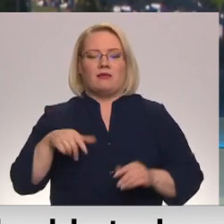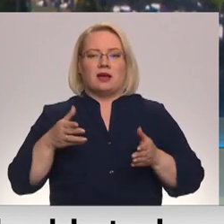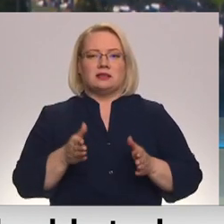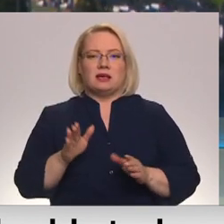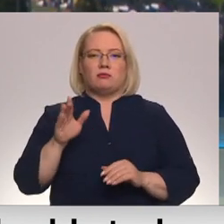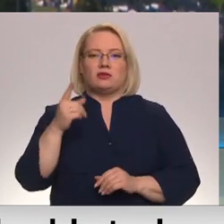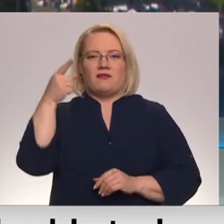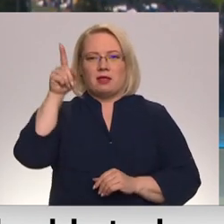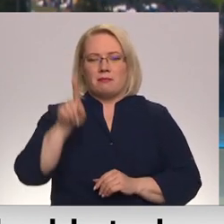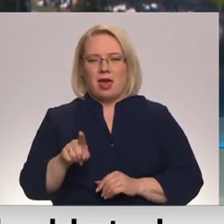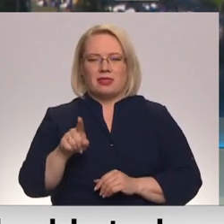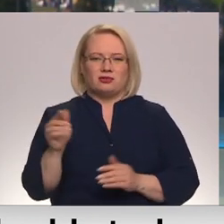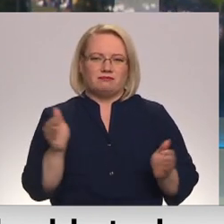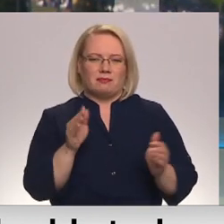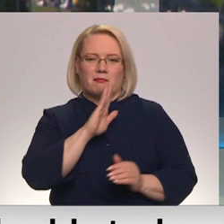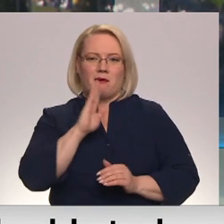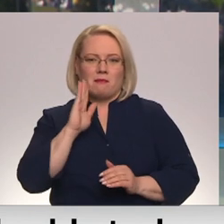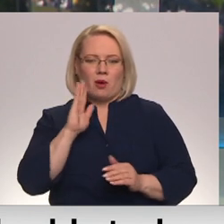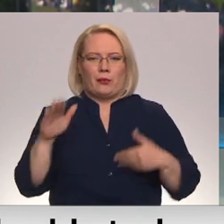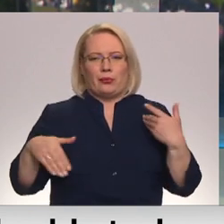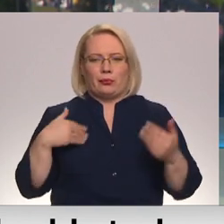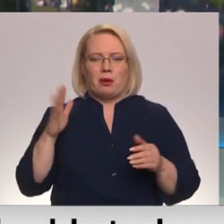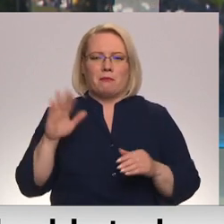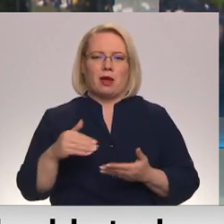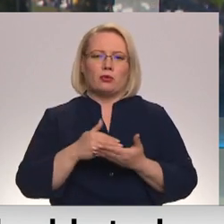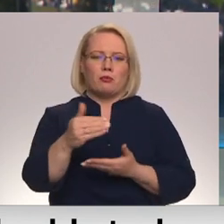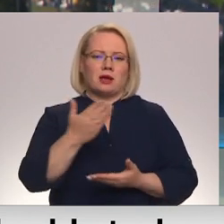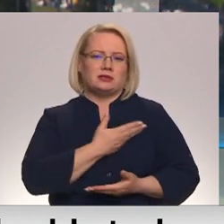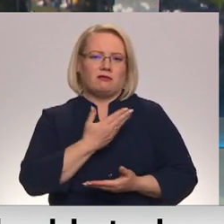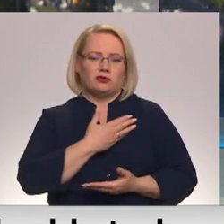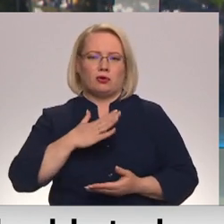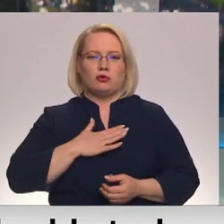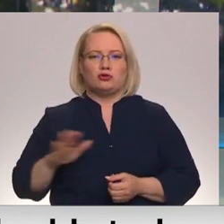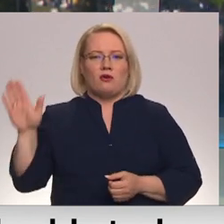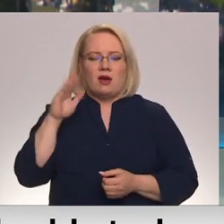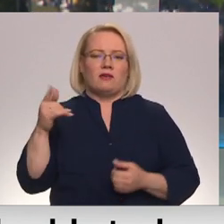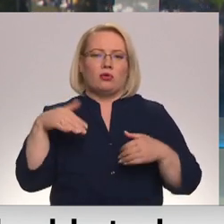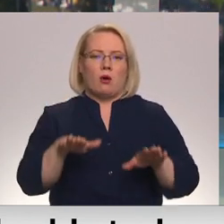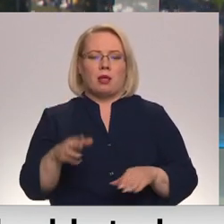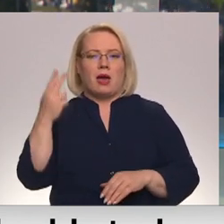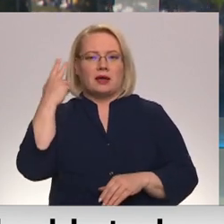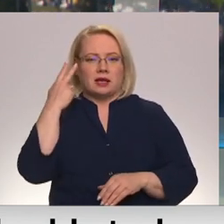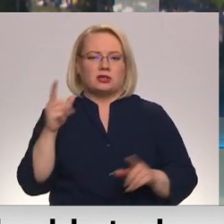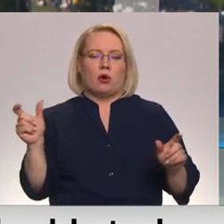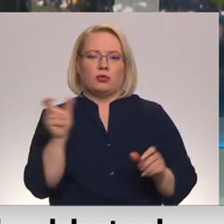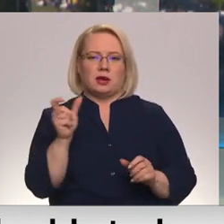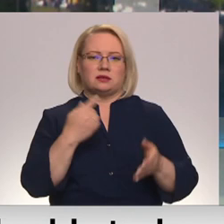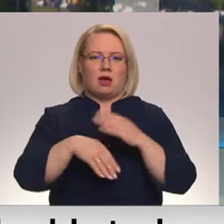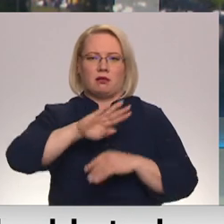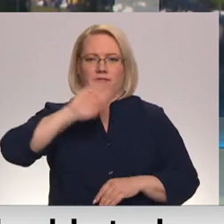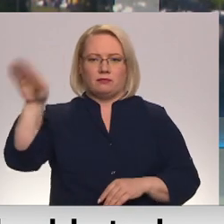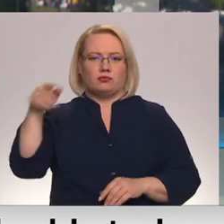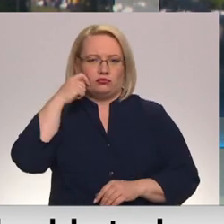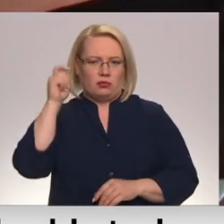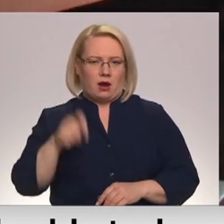mēnesi vecā Dāvida mammai ir raizes par turpmāko iztikšanu mūsu valstī, tāpēc viņa nolēmusi riskēt un drīzumā dosies atpakaļ uz